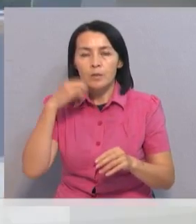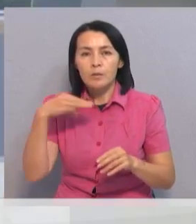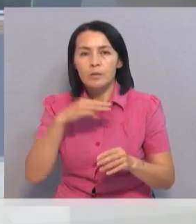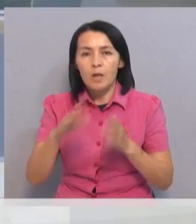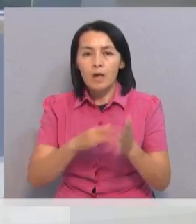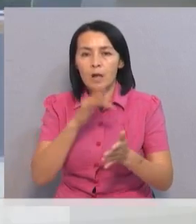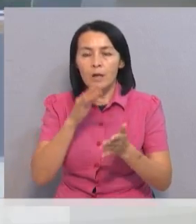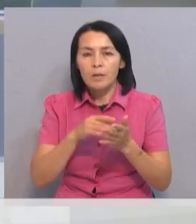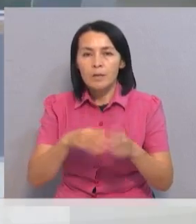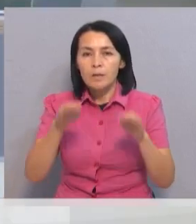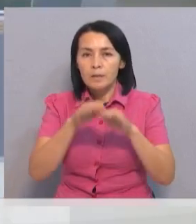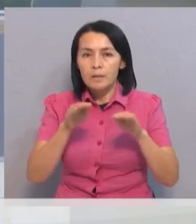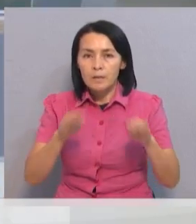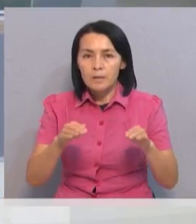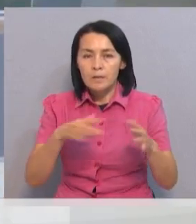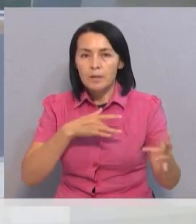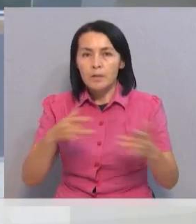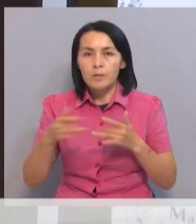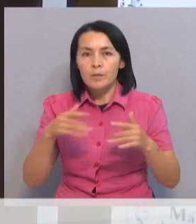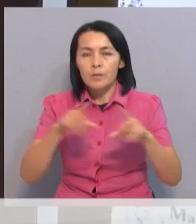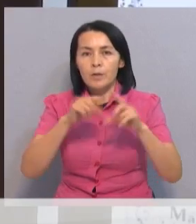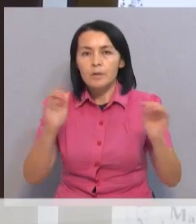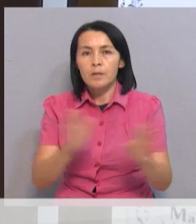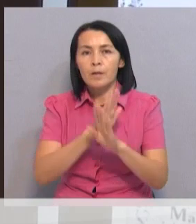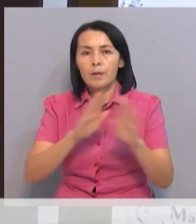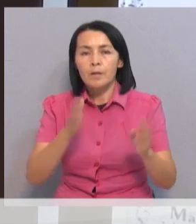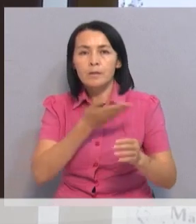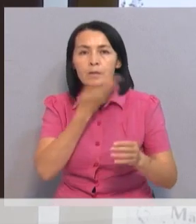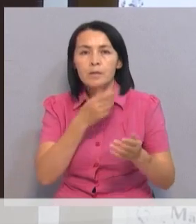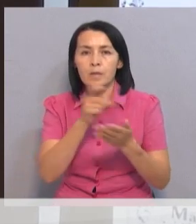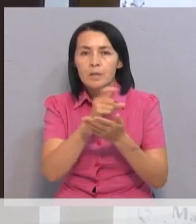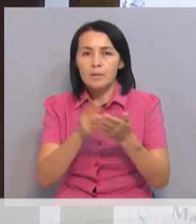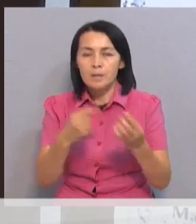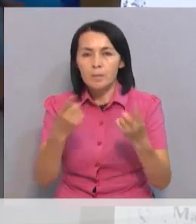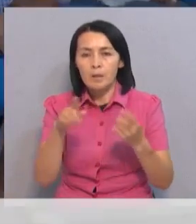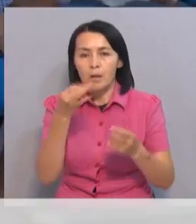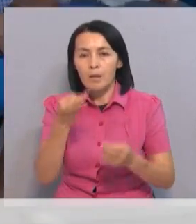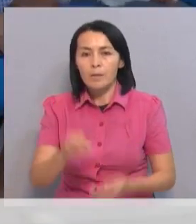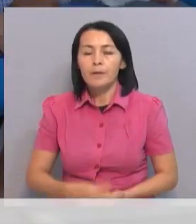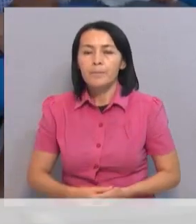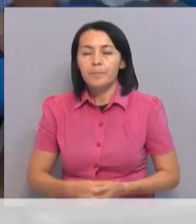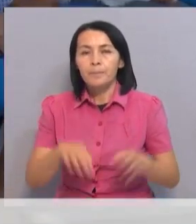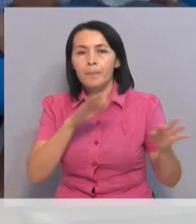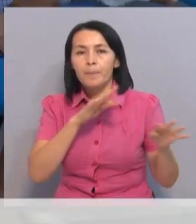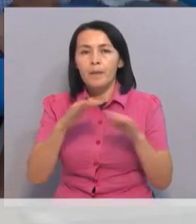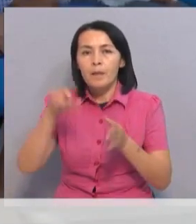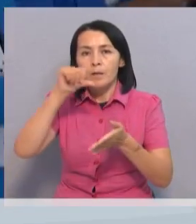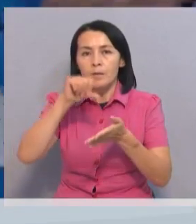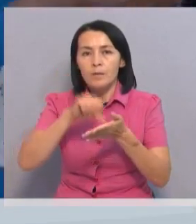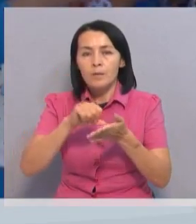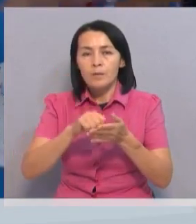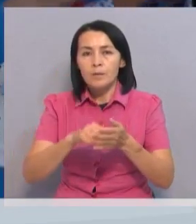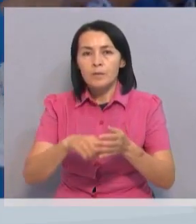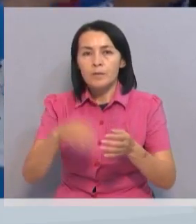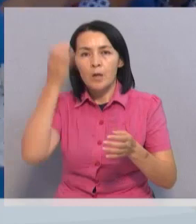городского центра детской юношеского творчества пели песни читали стихи Великого Абая мероприятие приняли участие